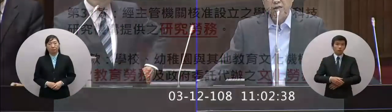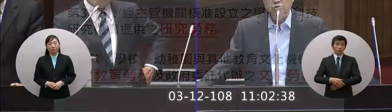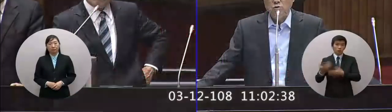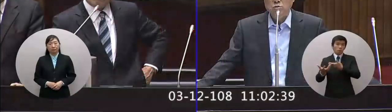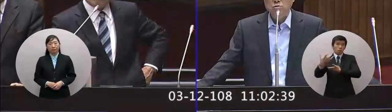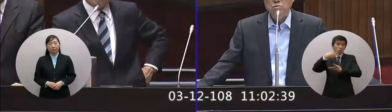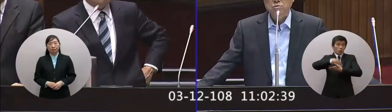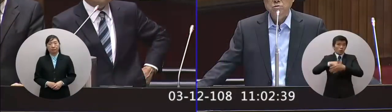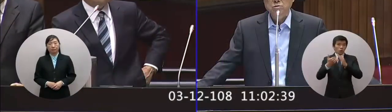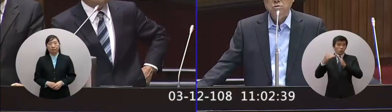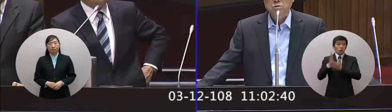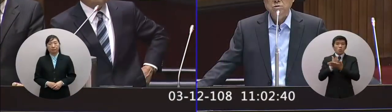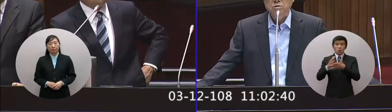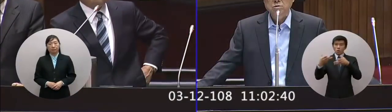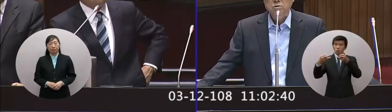评鉴当中。